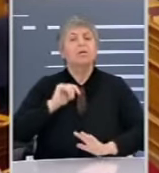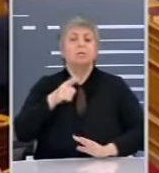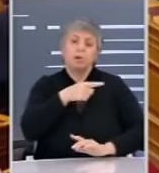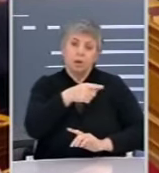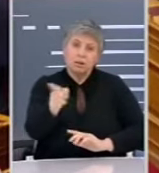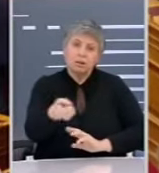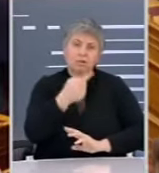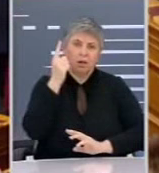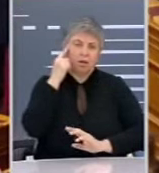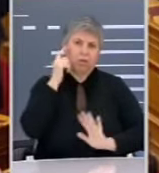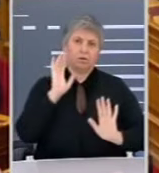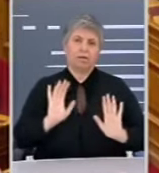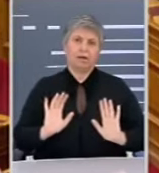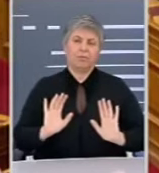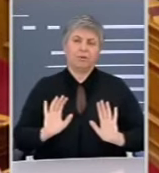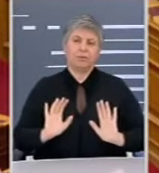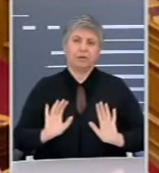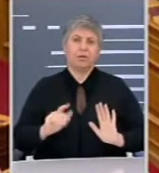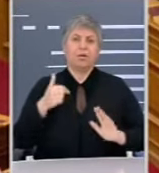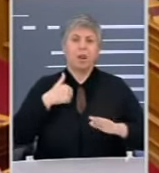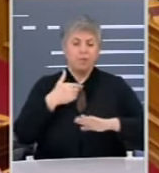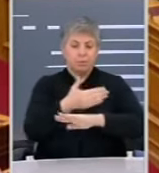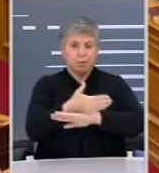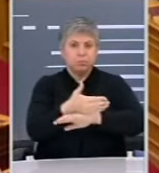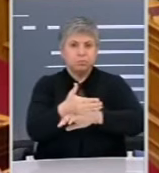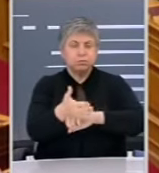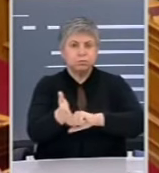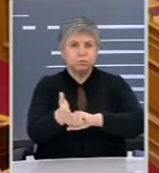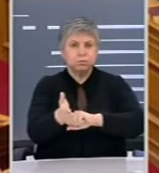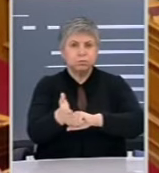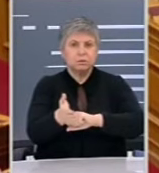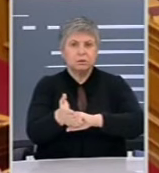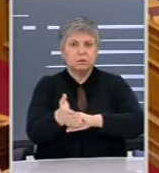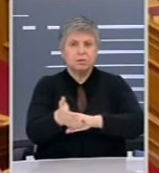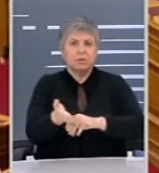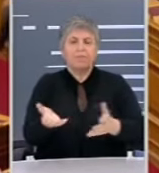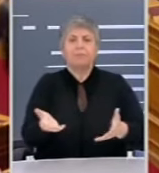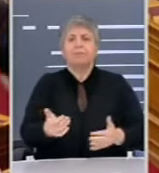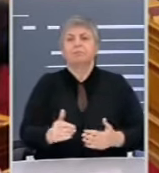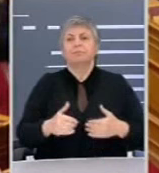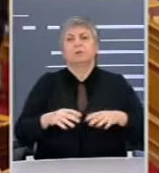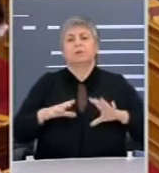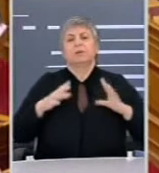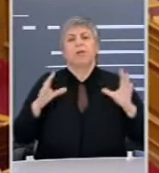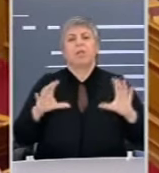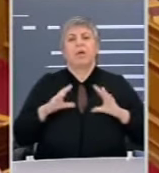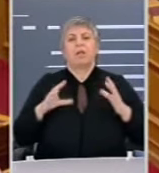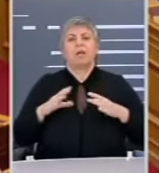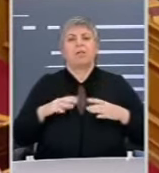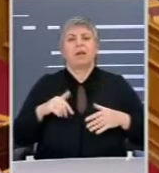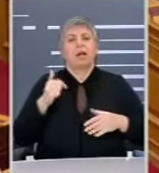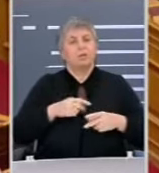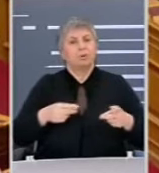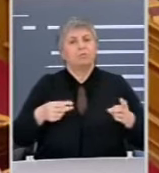εντάξει διότι φεύγουμε από τους χρόνους δεν ήθελα να περάσουμε στη διαδικασία να